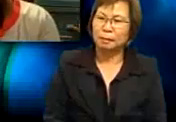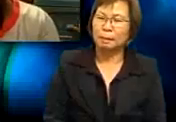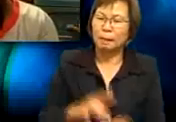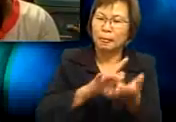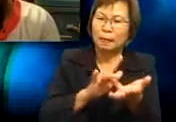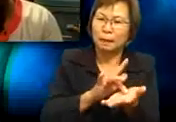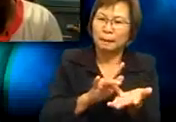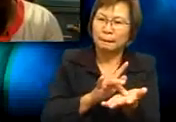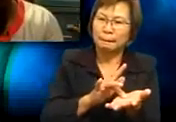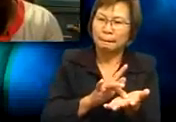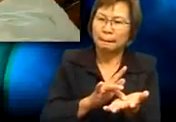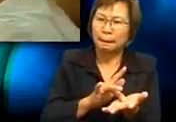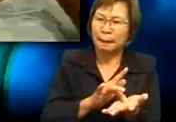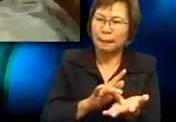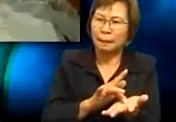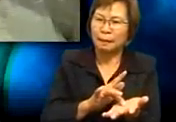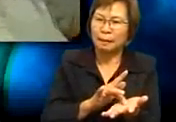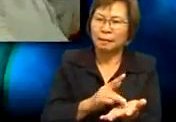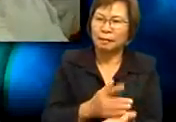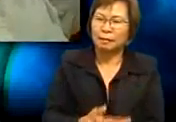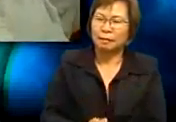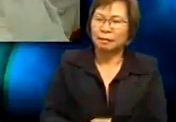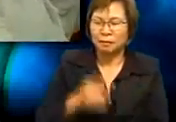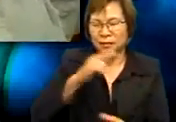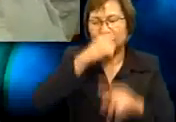Pergi pergi ubat pergi pada